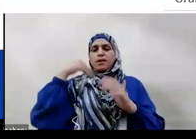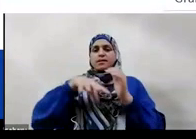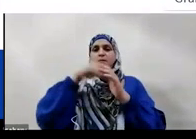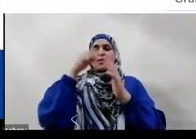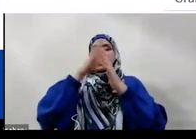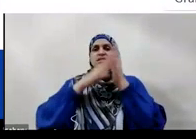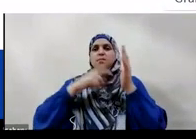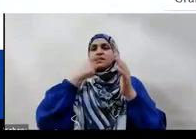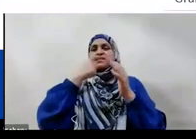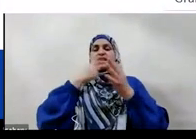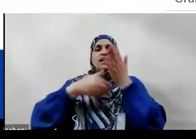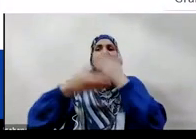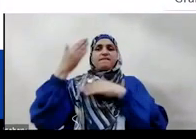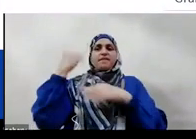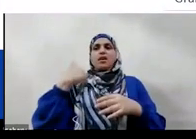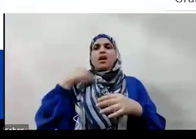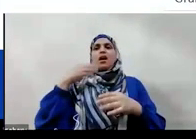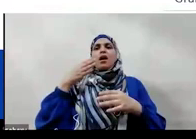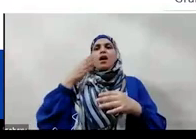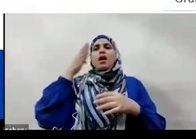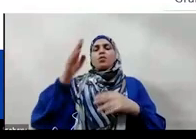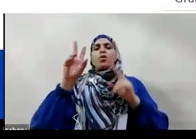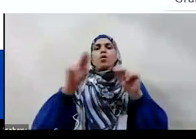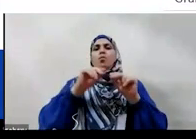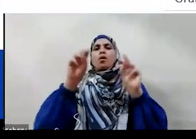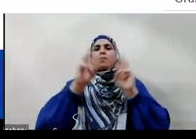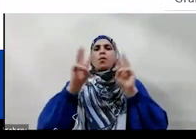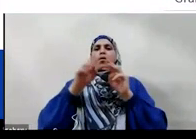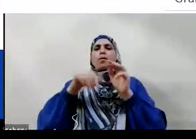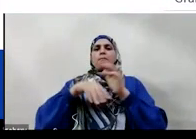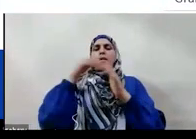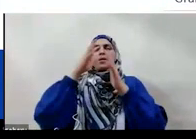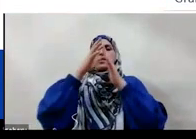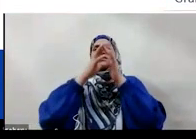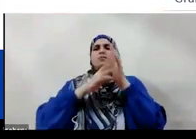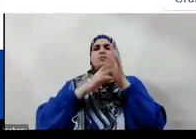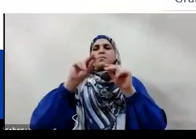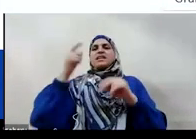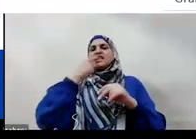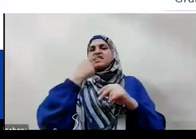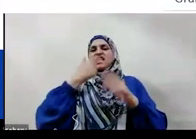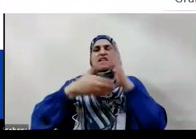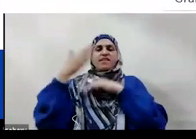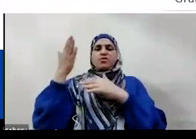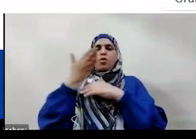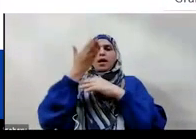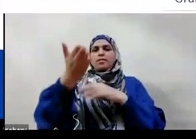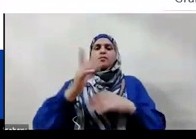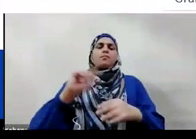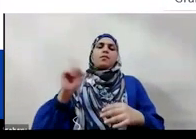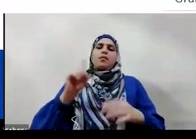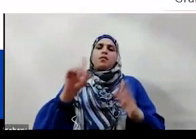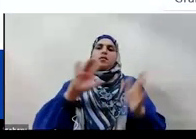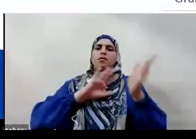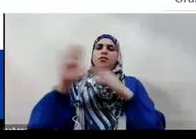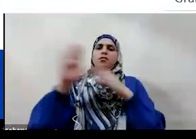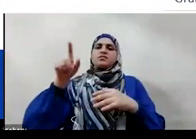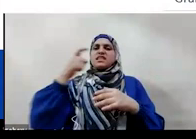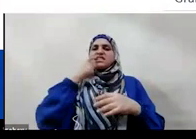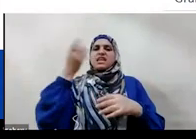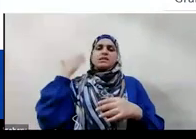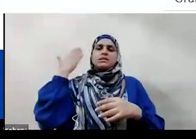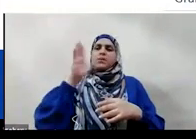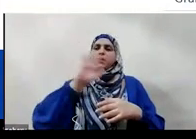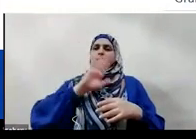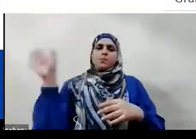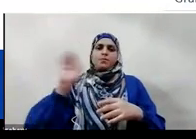فاتت، ما روحش على نفس اللينك اللي أنا كنت بعمل عليه الـ application بتاع السنين اللي فاتت وأقدم من خلاله، لان انا يعني